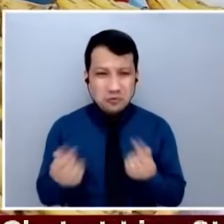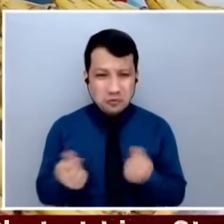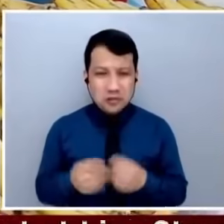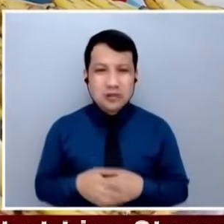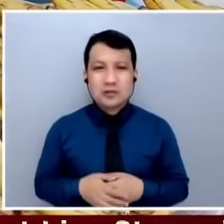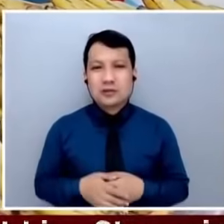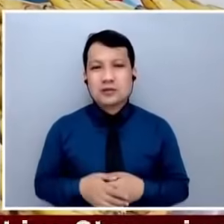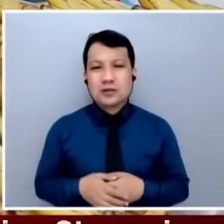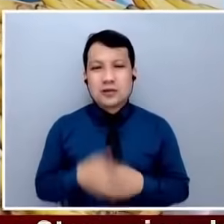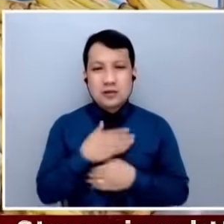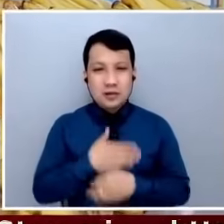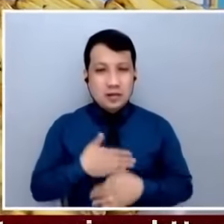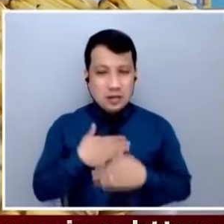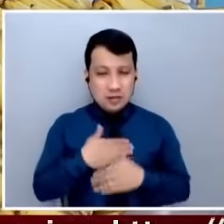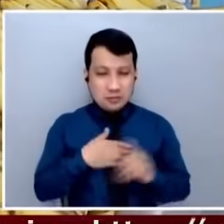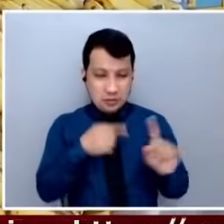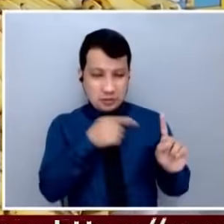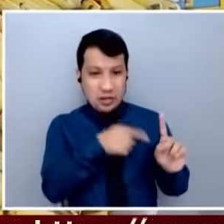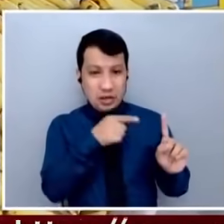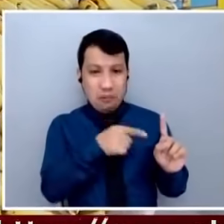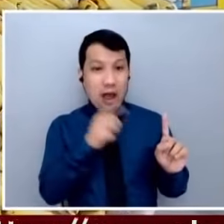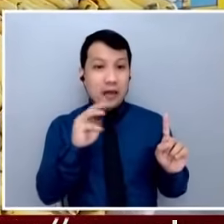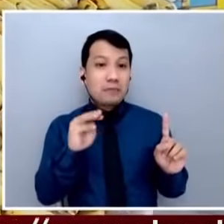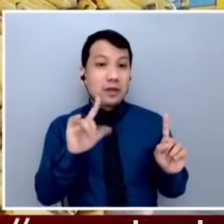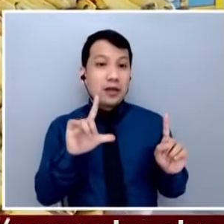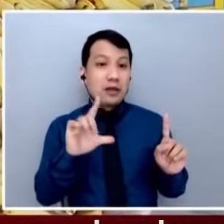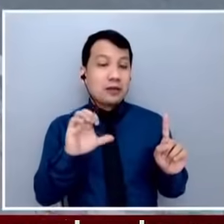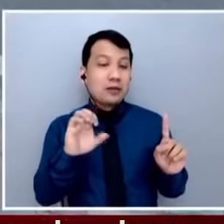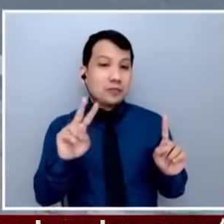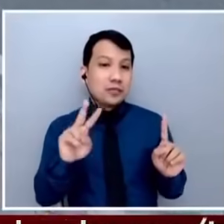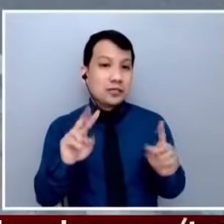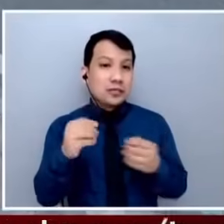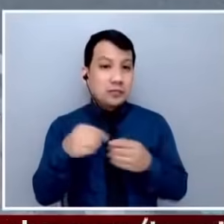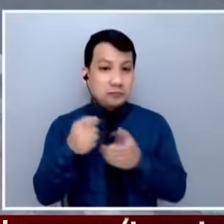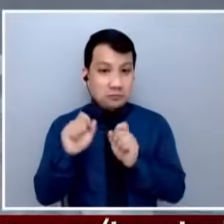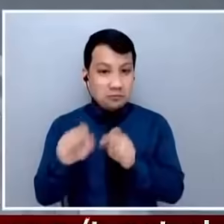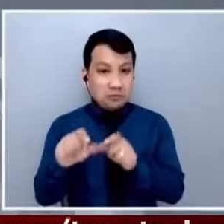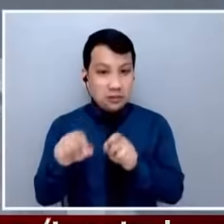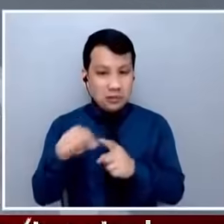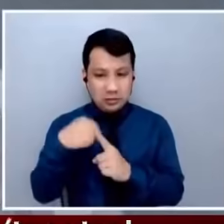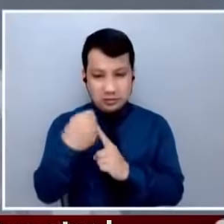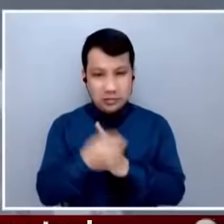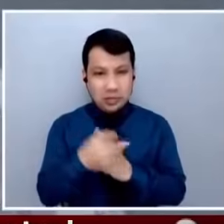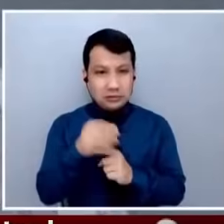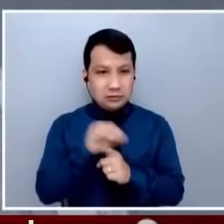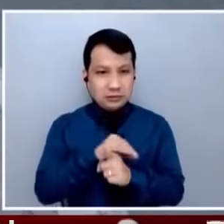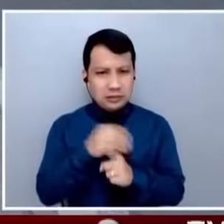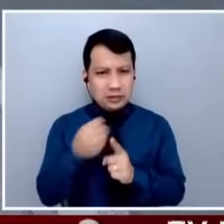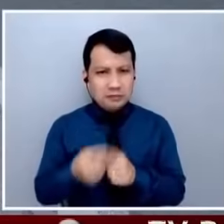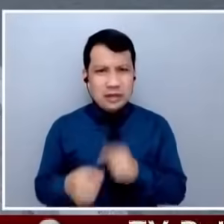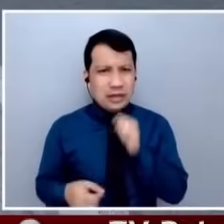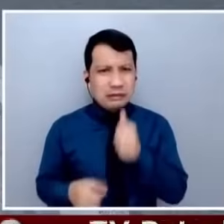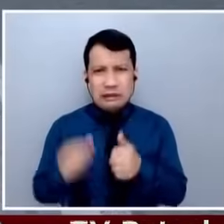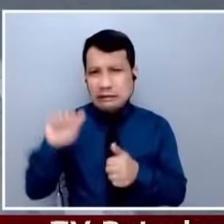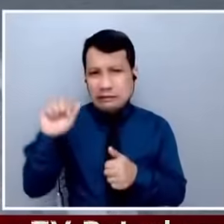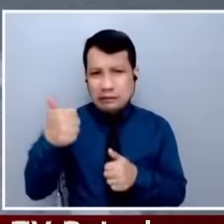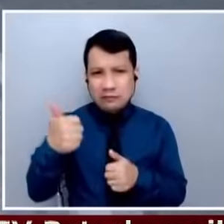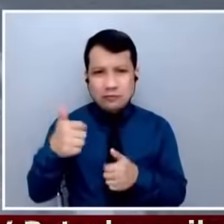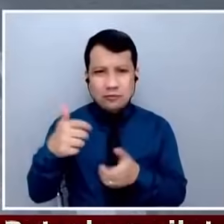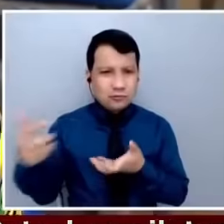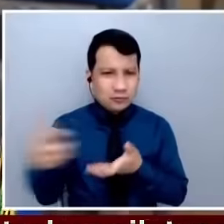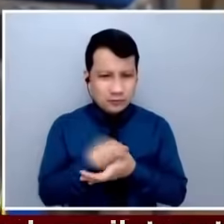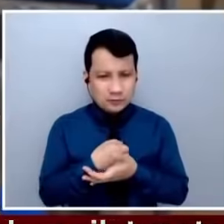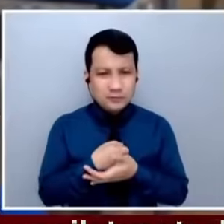Nasiyahan dyan si Mang Melvin na magsasaging. Sabi niya, hindi lang kasi 10 beses na nakumpiskahan siya ng